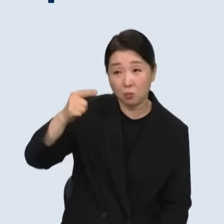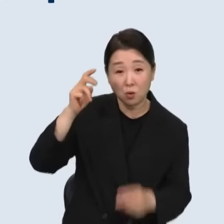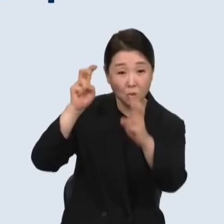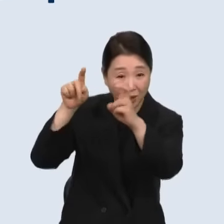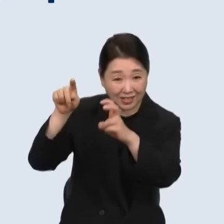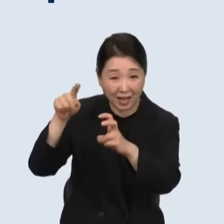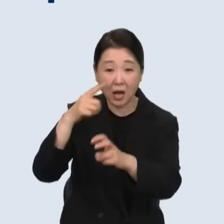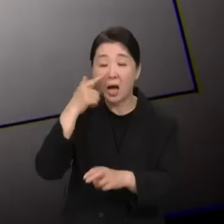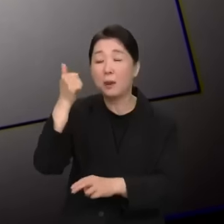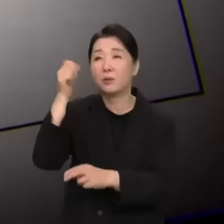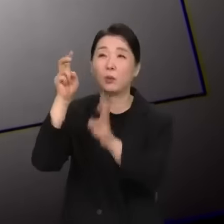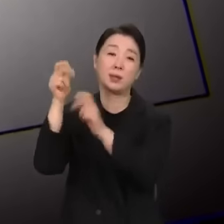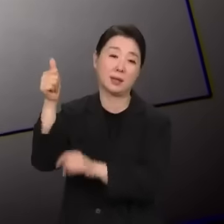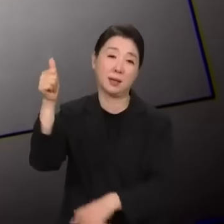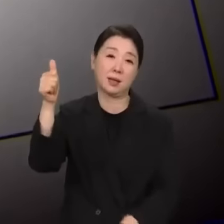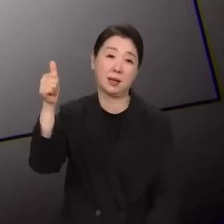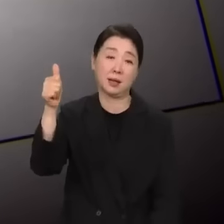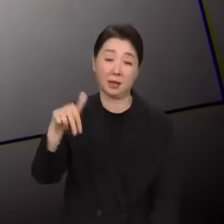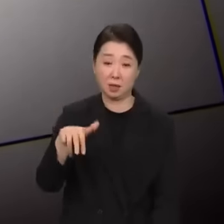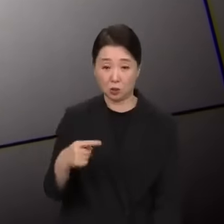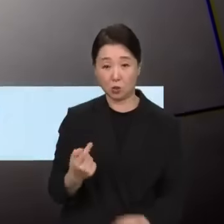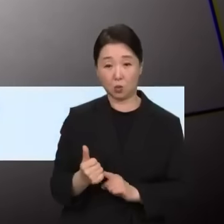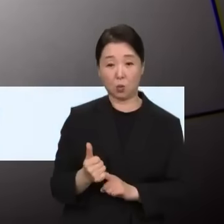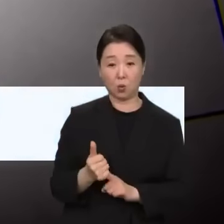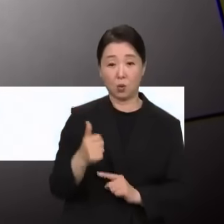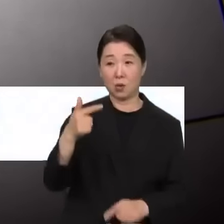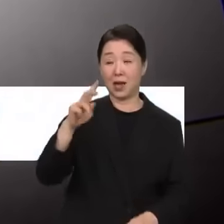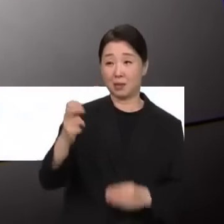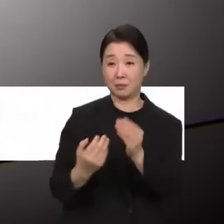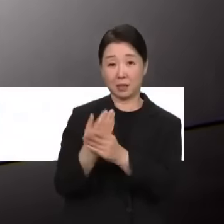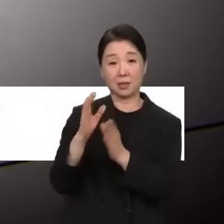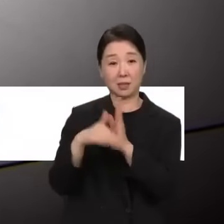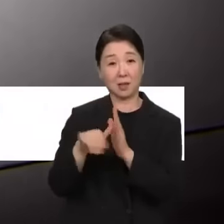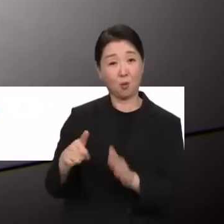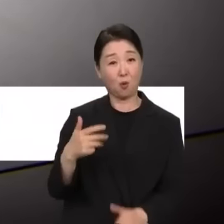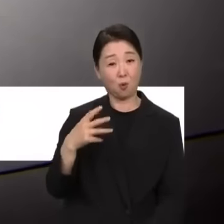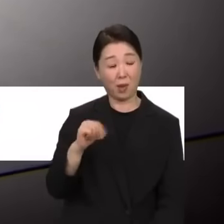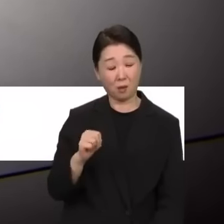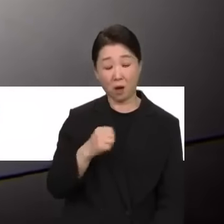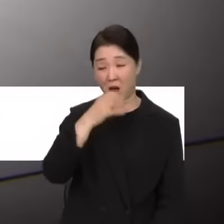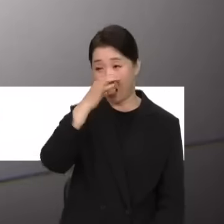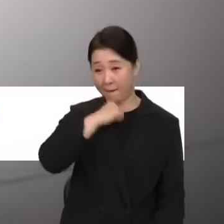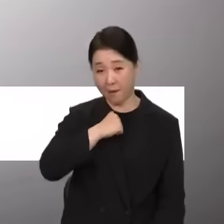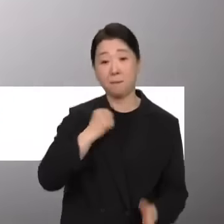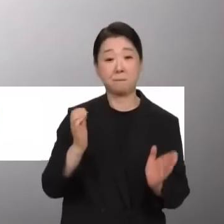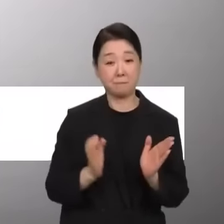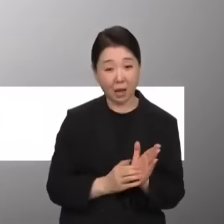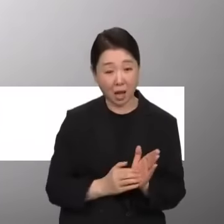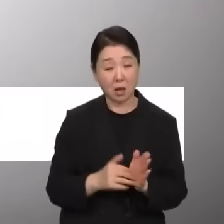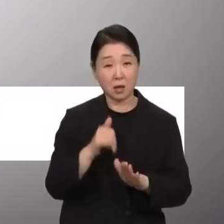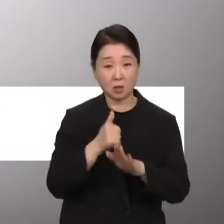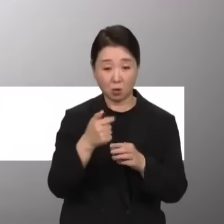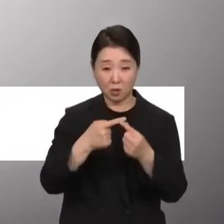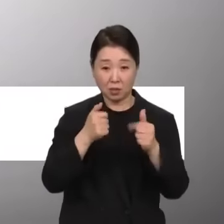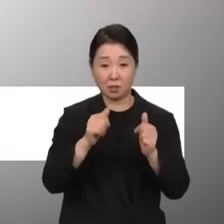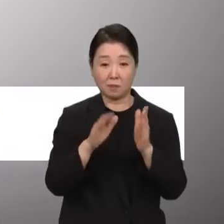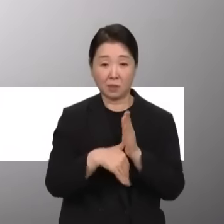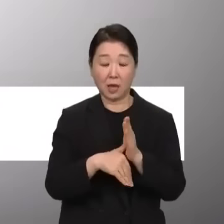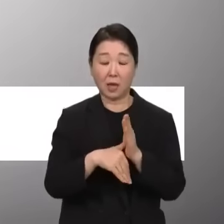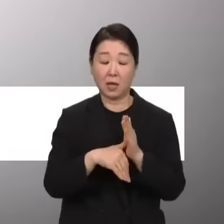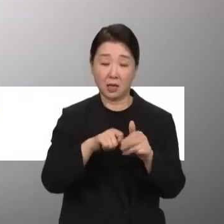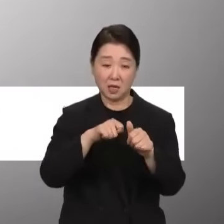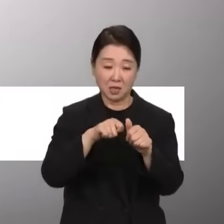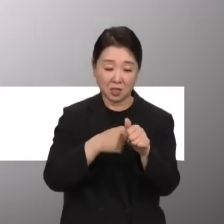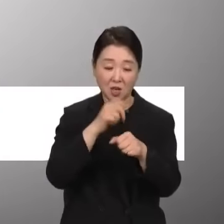아버지가 회장이거든. 조 씨는 라임 사태 당시 500억 원대 부당이득을 취한 혐의로 1심에서 징역